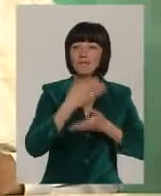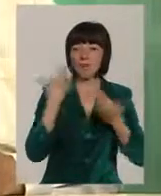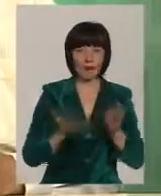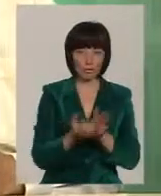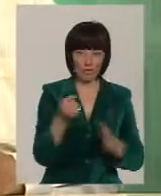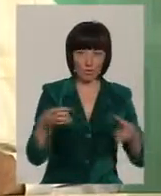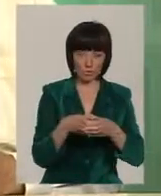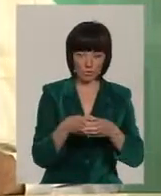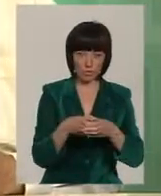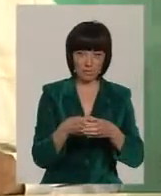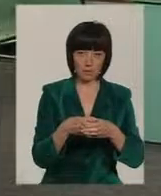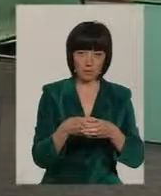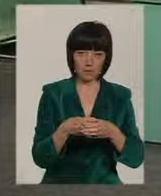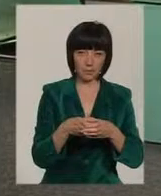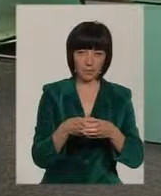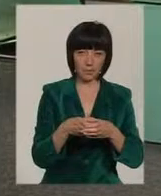не встановлених місцях.